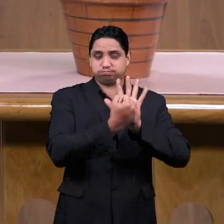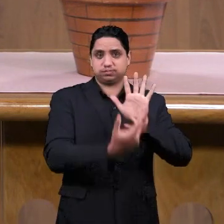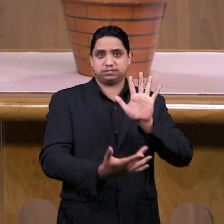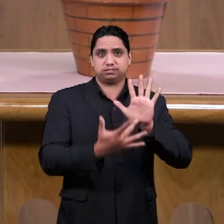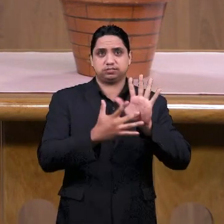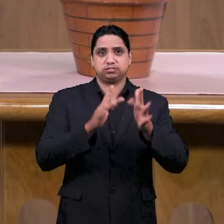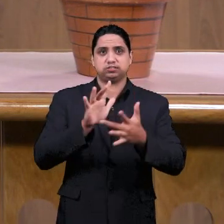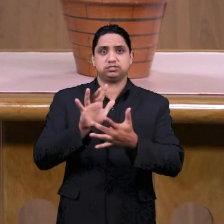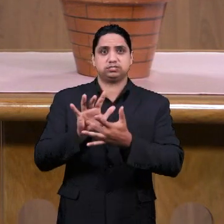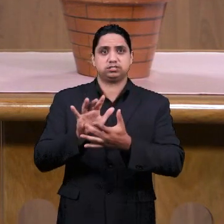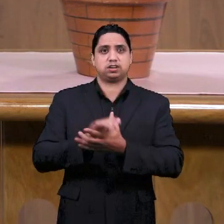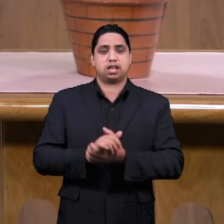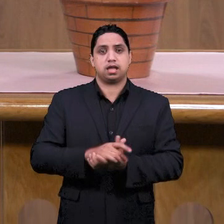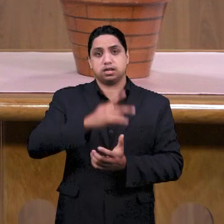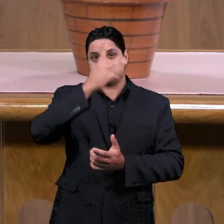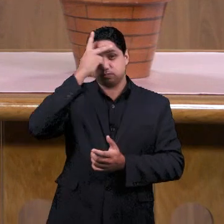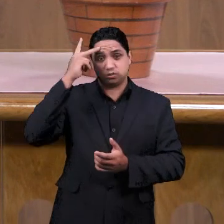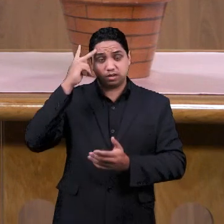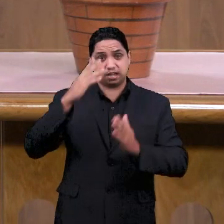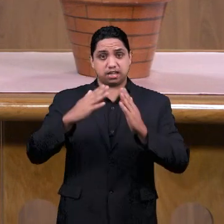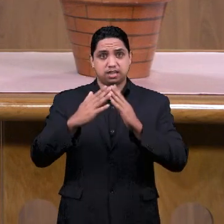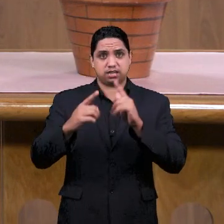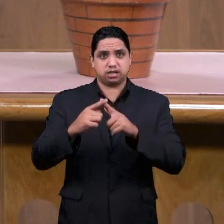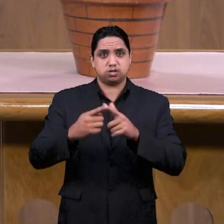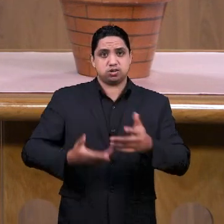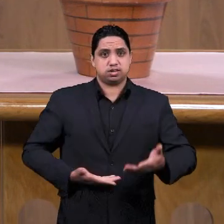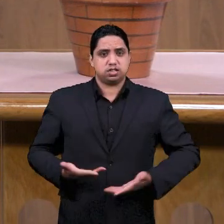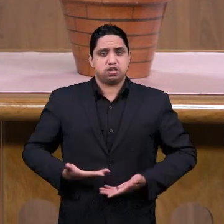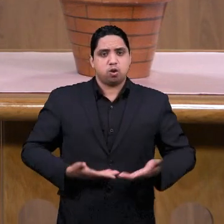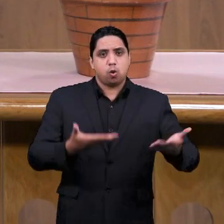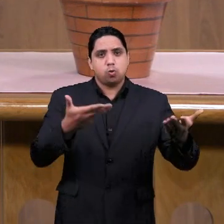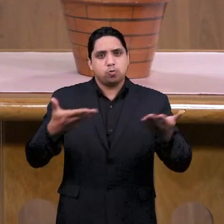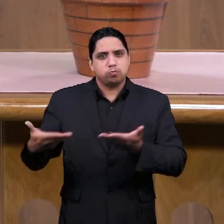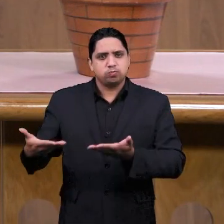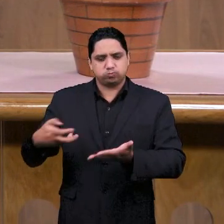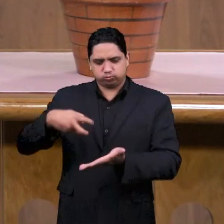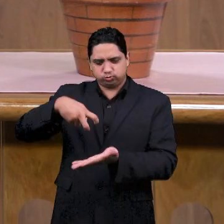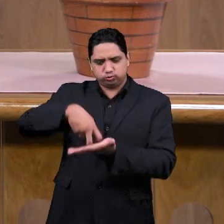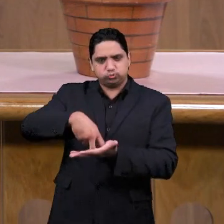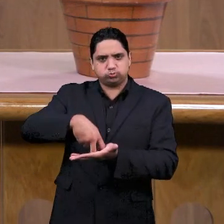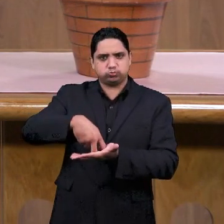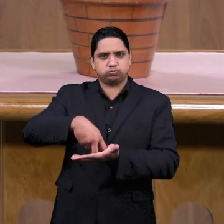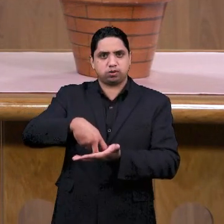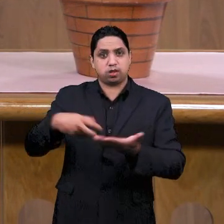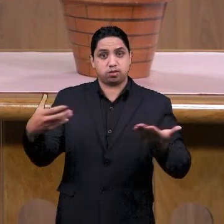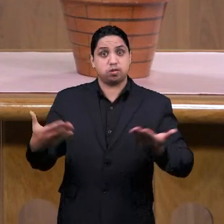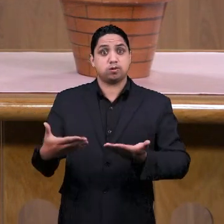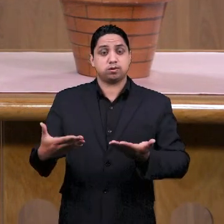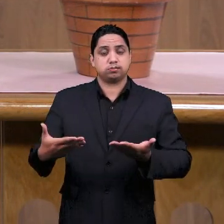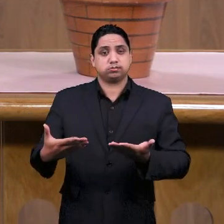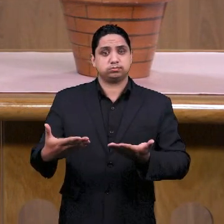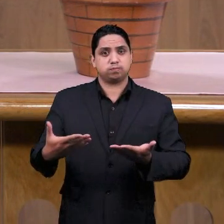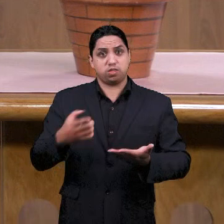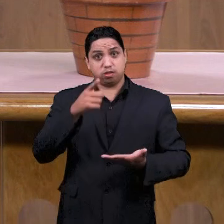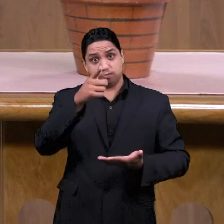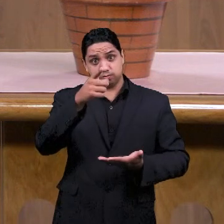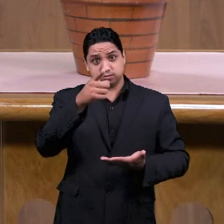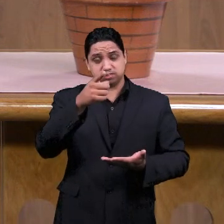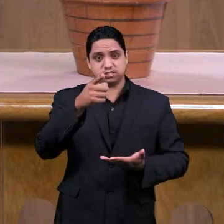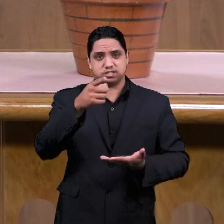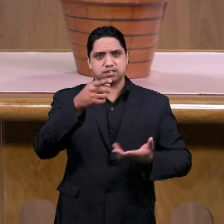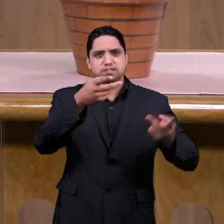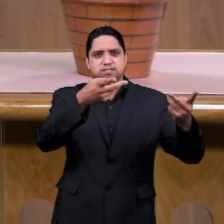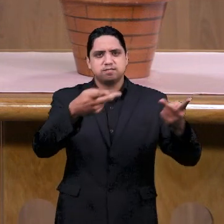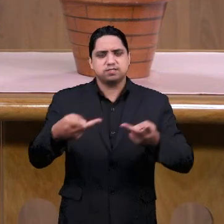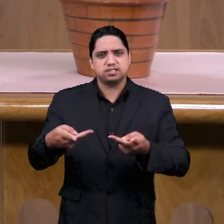будем взывать о силе крови. Я приглашаю членов церкви, давайте мы встанем на колени сейчас